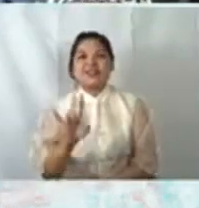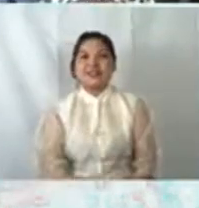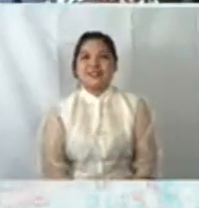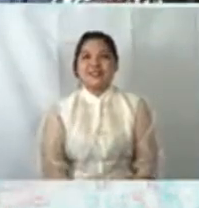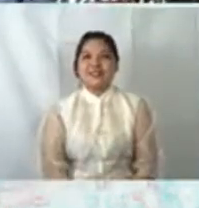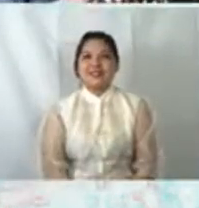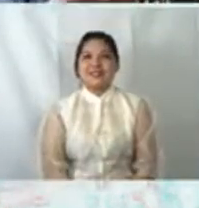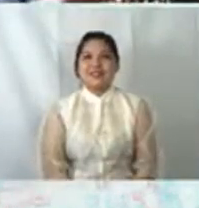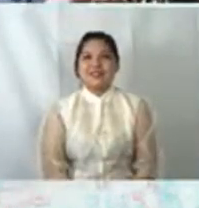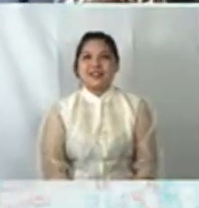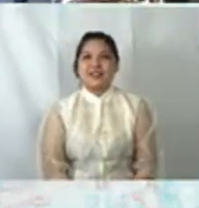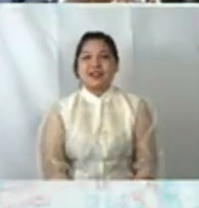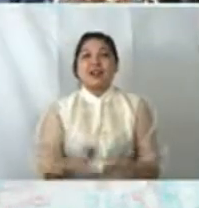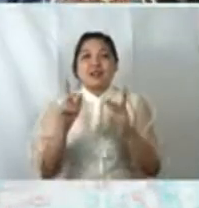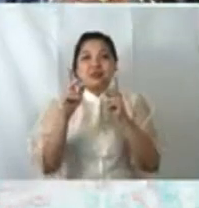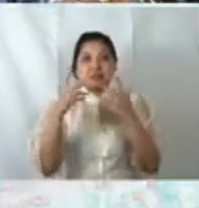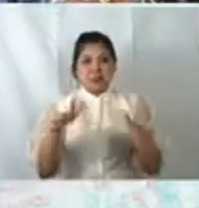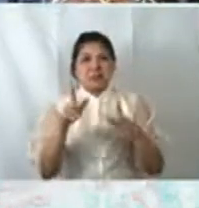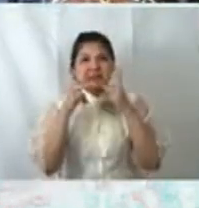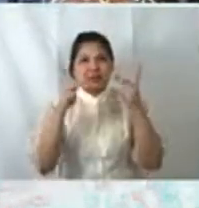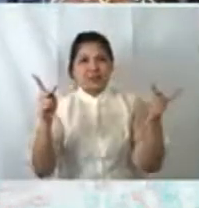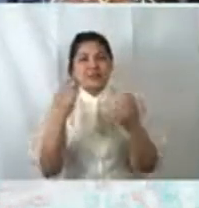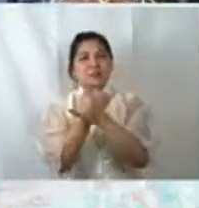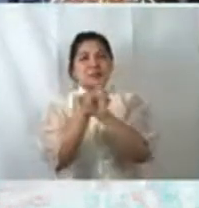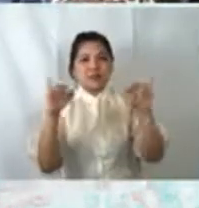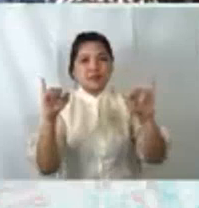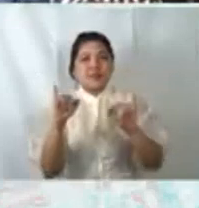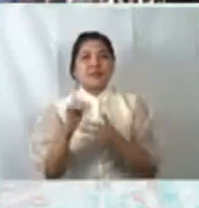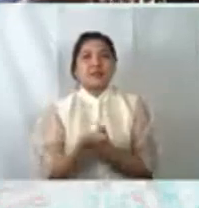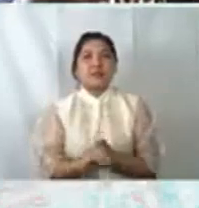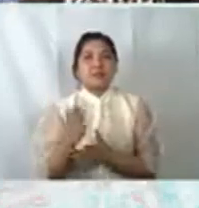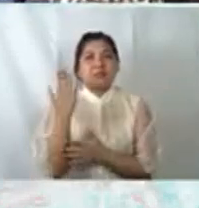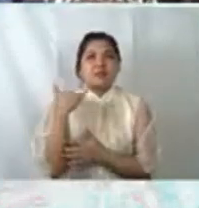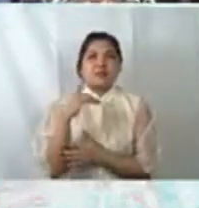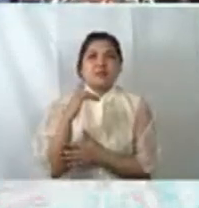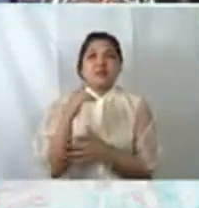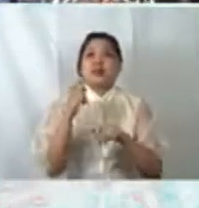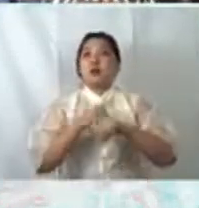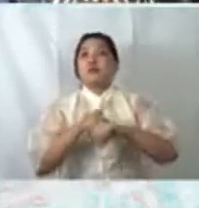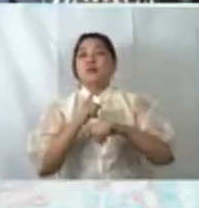June 12, 1898. Actually, pinaproklama din yung independensya natin noong panahon ng Amerikano.